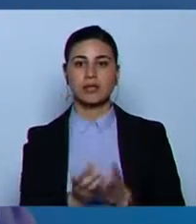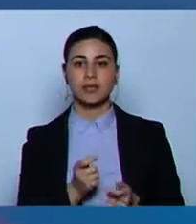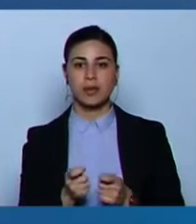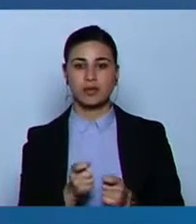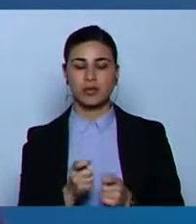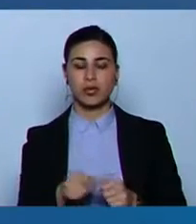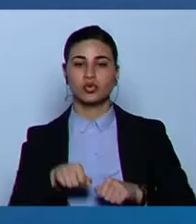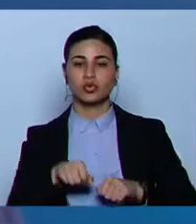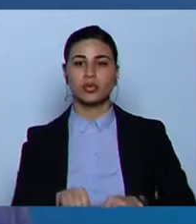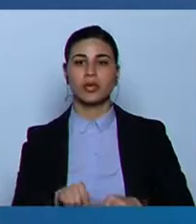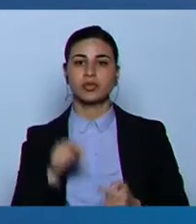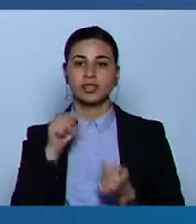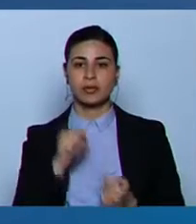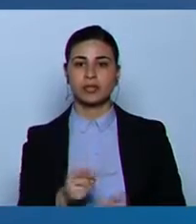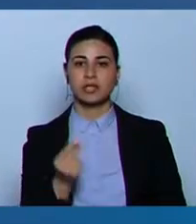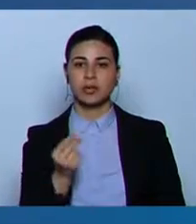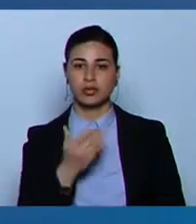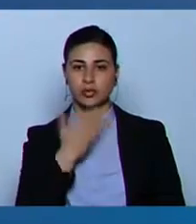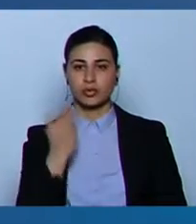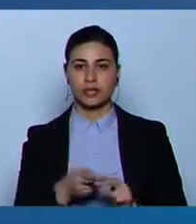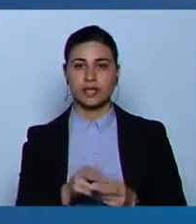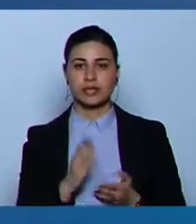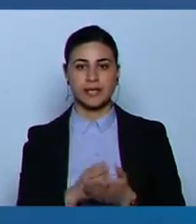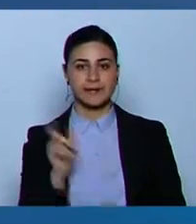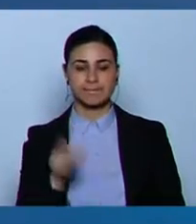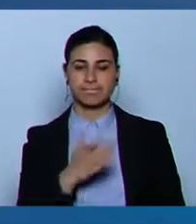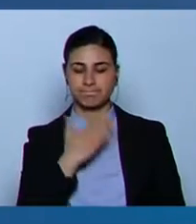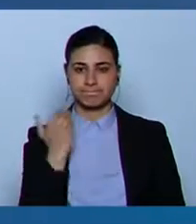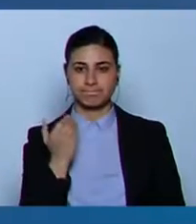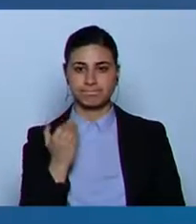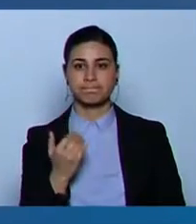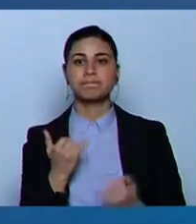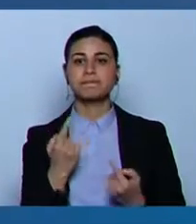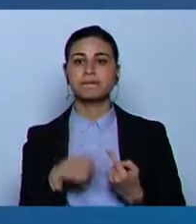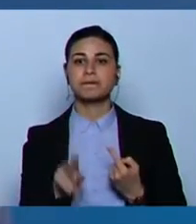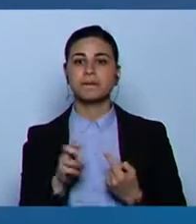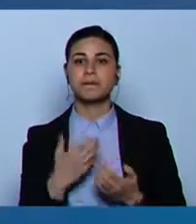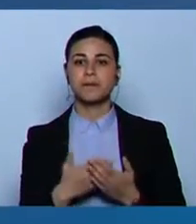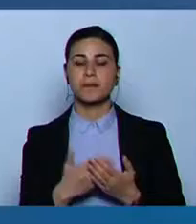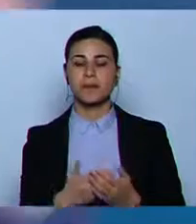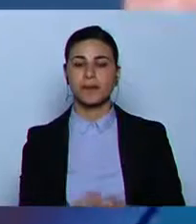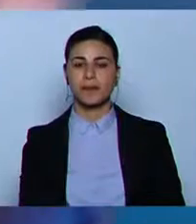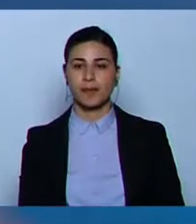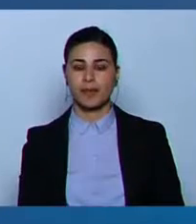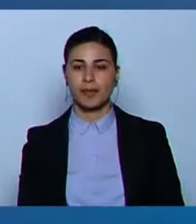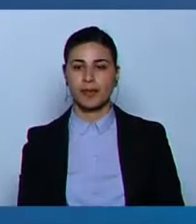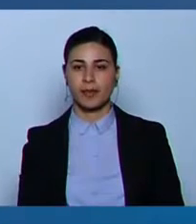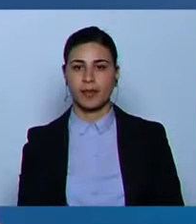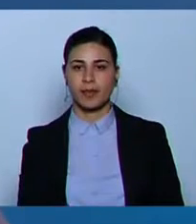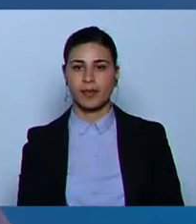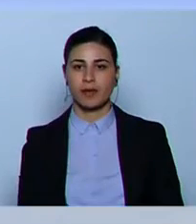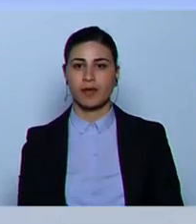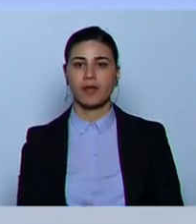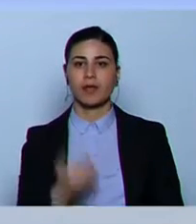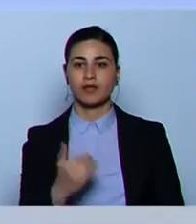თვითმართველობას უფლების შესამავისით ფული არ აქვს, ეს არის არარაობა. დღეს რა განსხვავება მაგალითად? თუმცა იყო მატება როგორც თქვენ